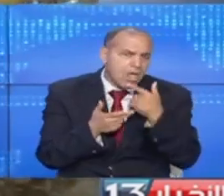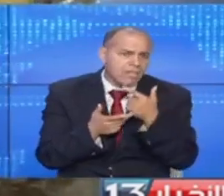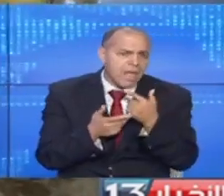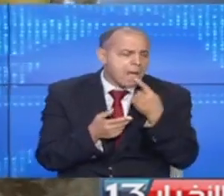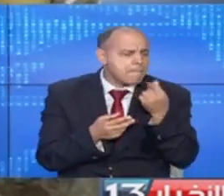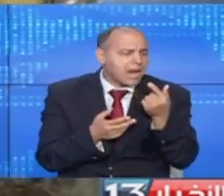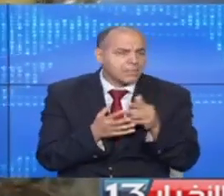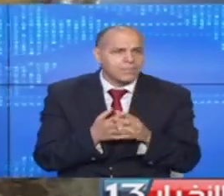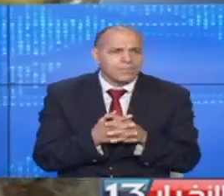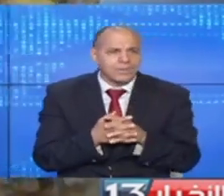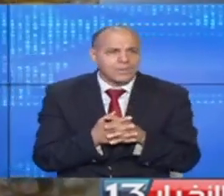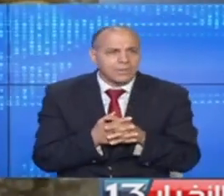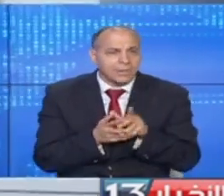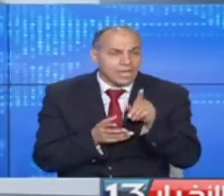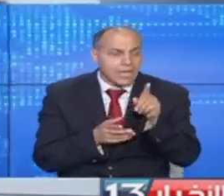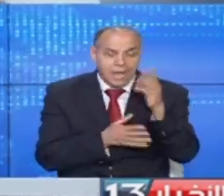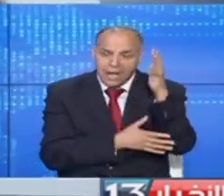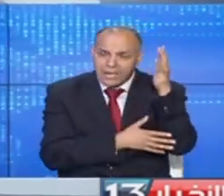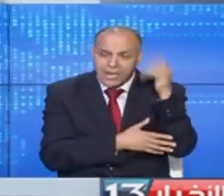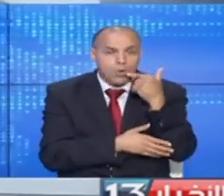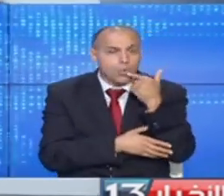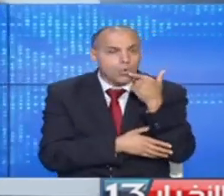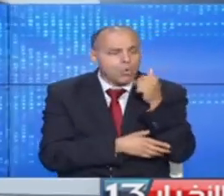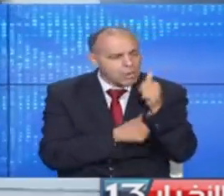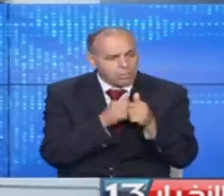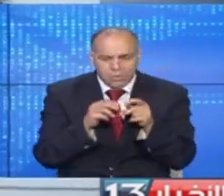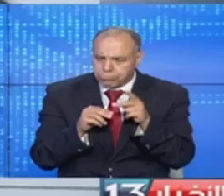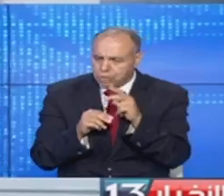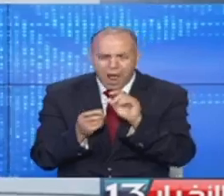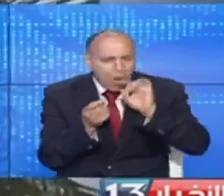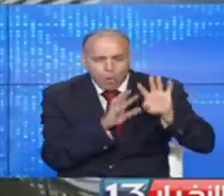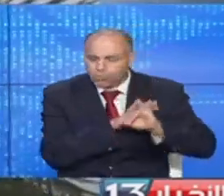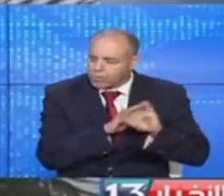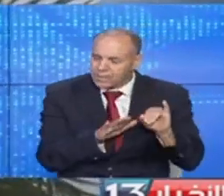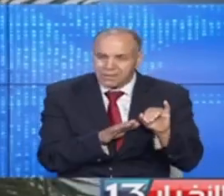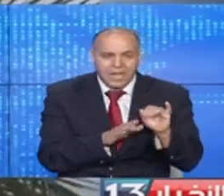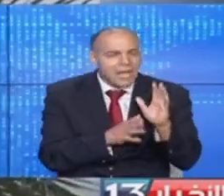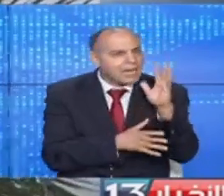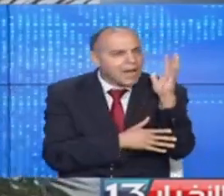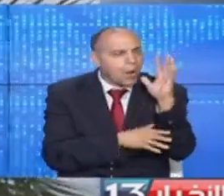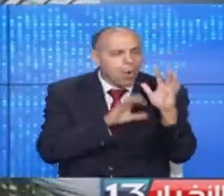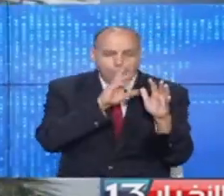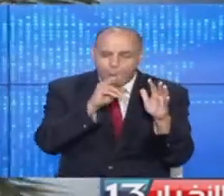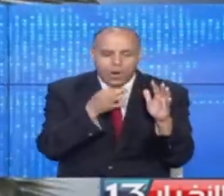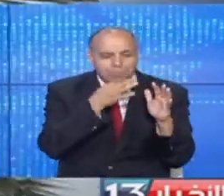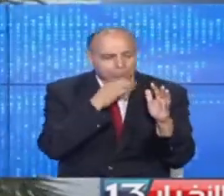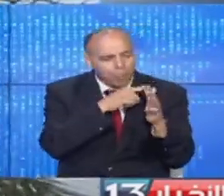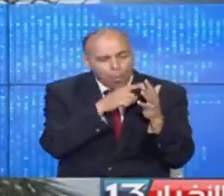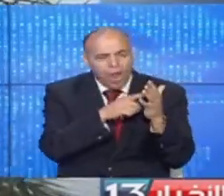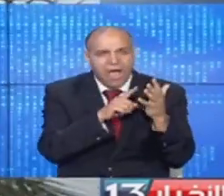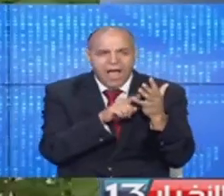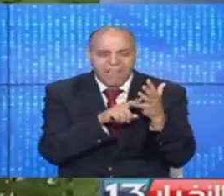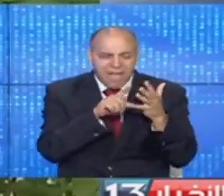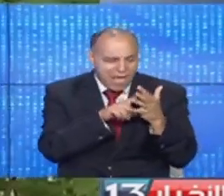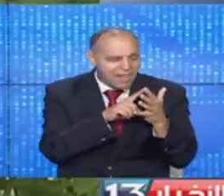الاملاح وبالنسبه كلها ما اعتبروها منها حتى شيء بدنا بالنسبه لل اه